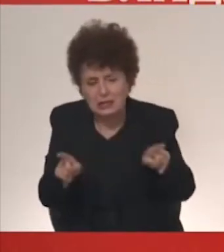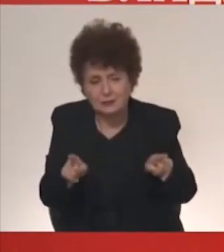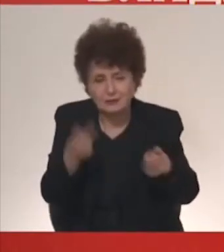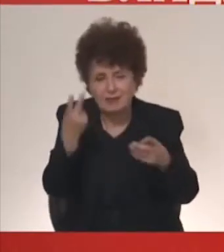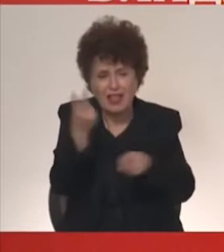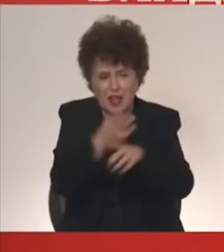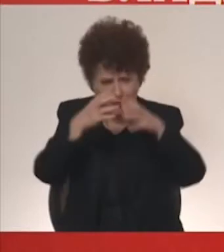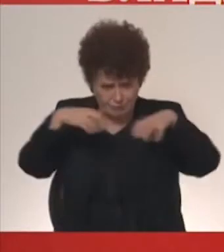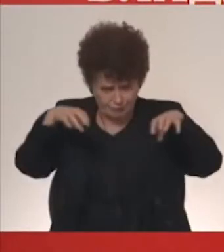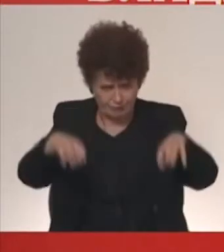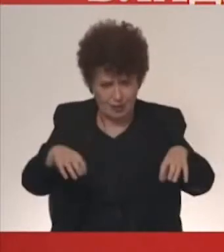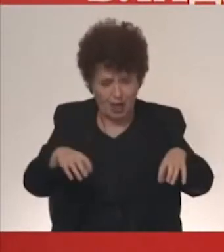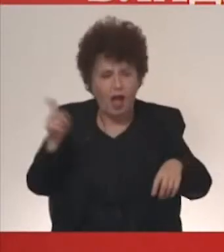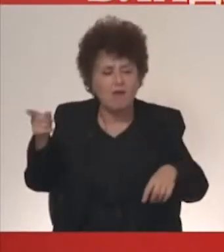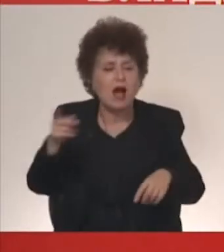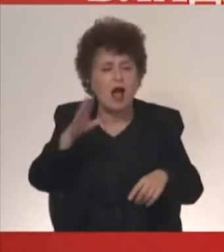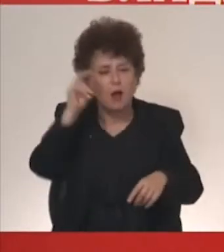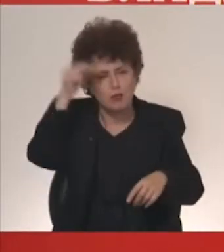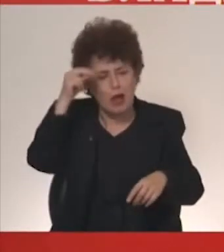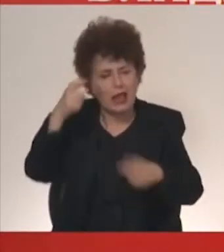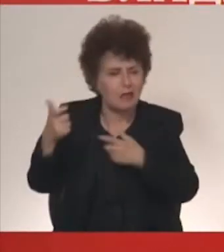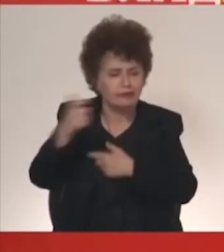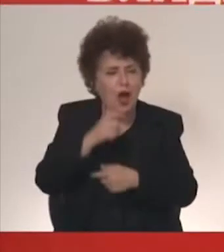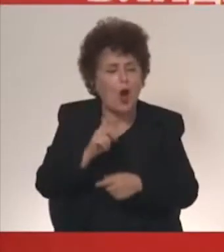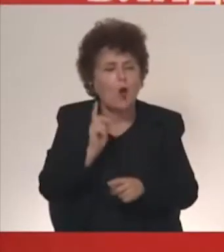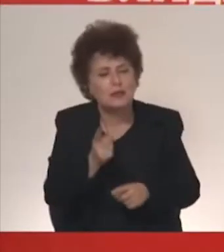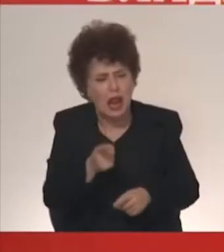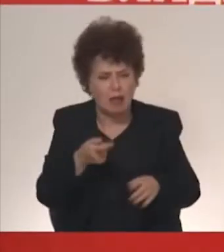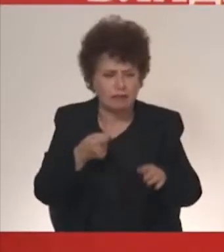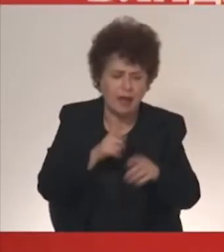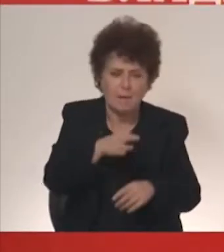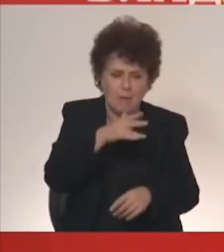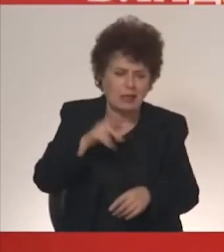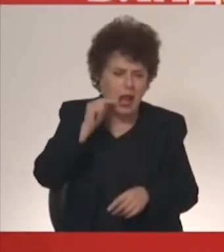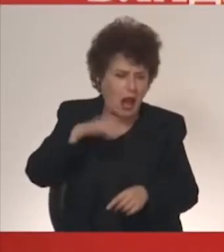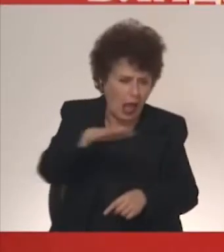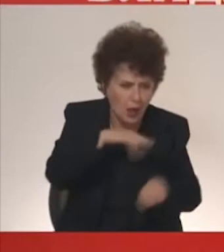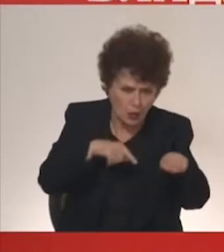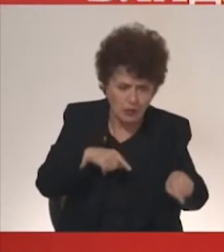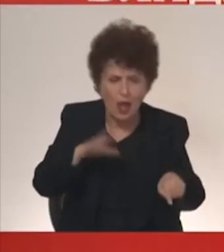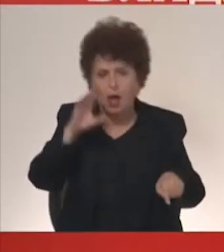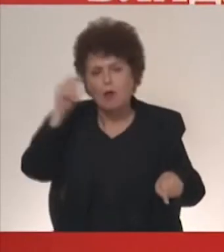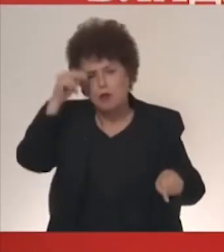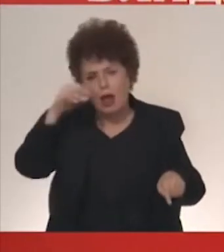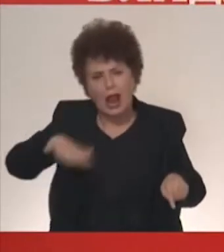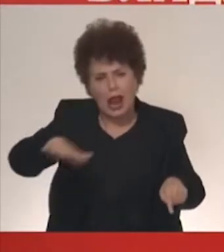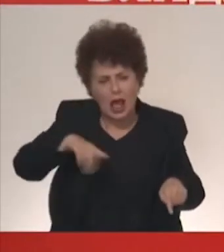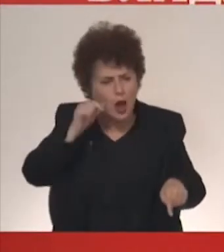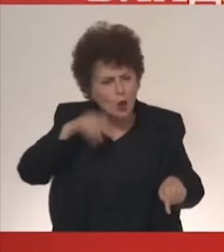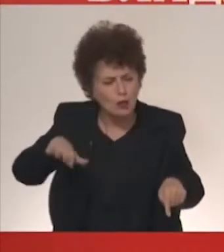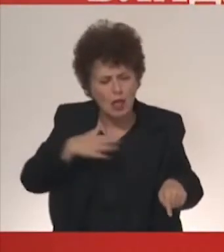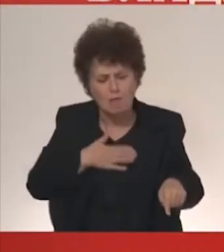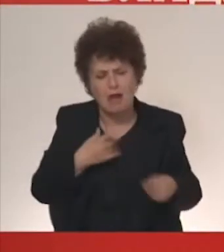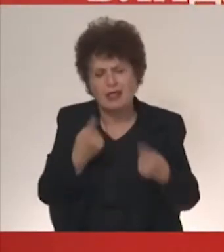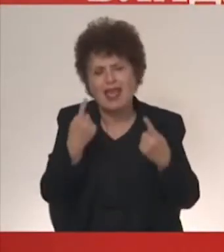edhe ai bulgar kanë një thënie: me forcë nuk ka bukuri. Nuk mund të ketë afërsi të vërtetë dhe progres të vërtetë nëse kjo atmosferë